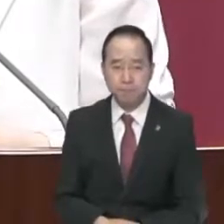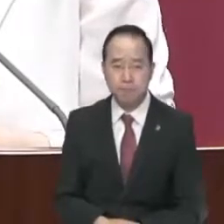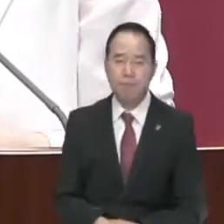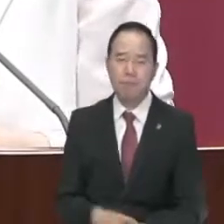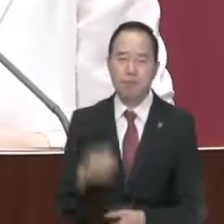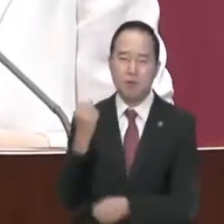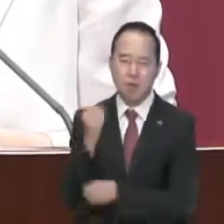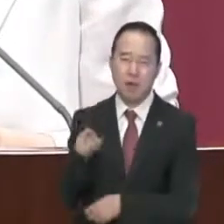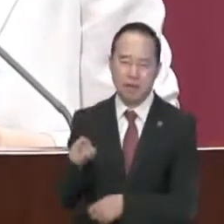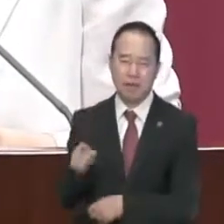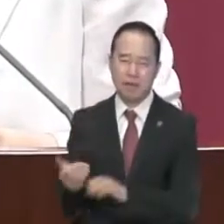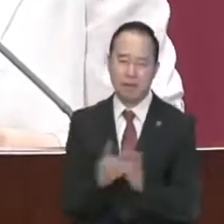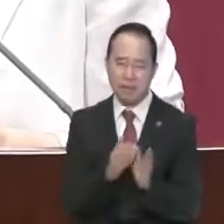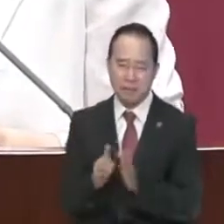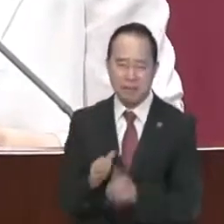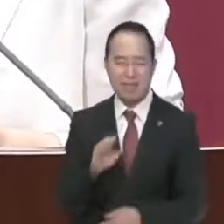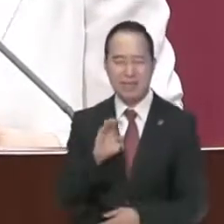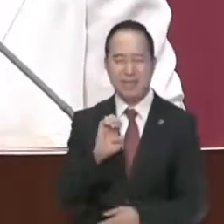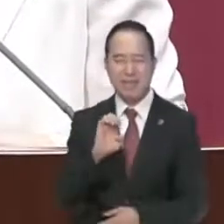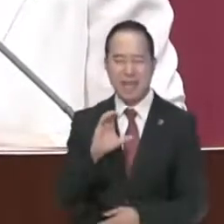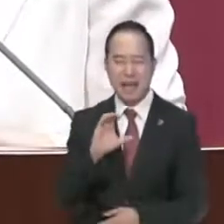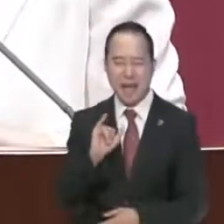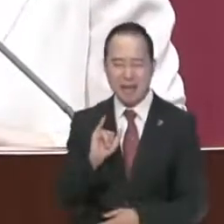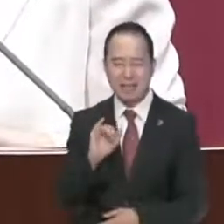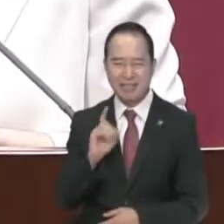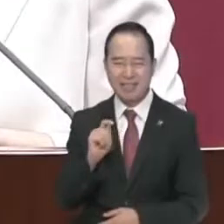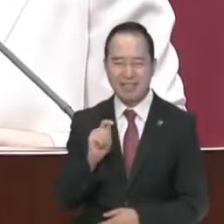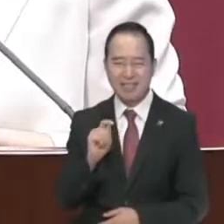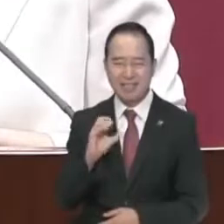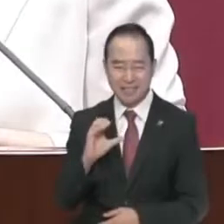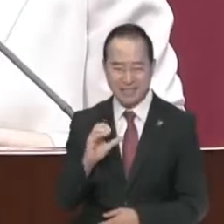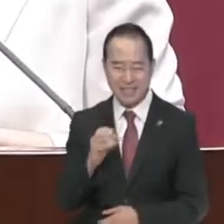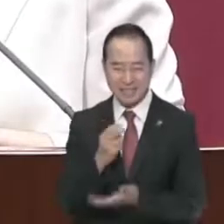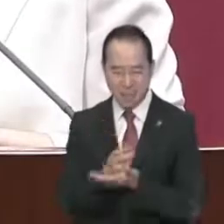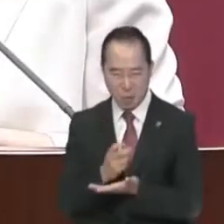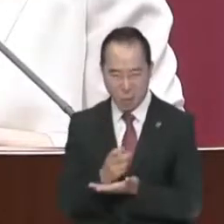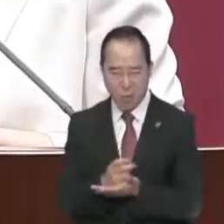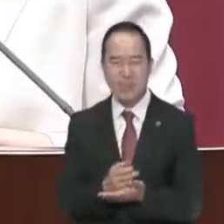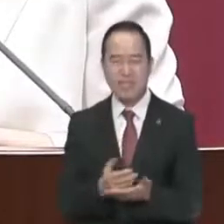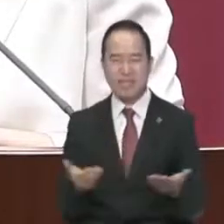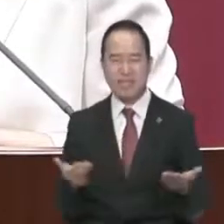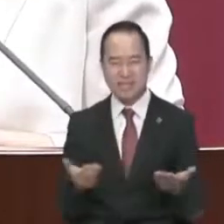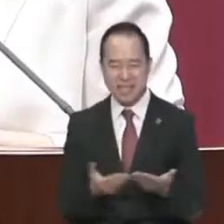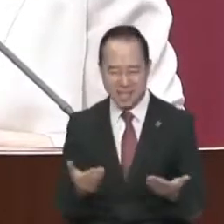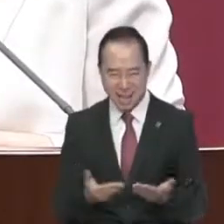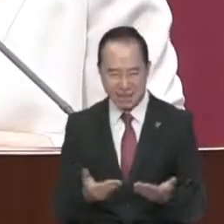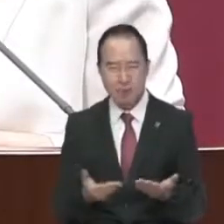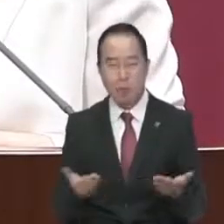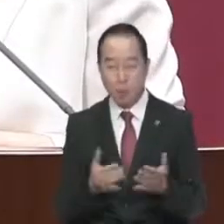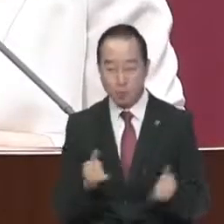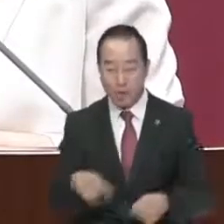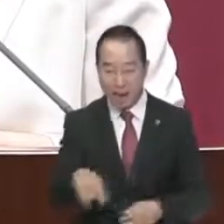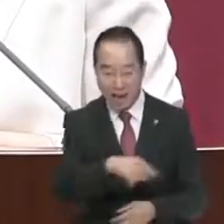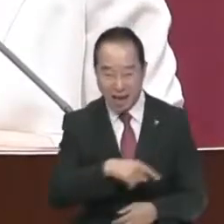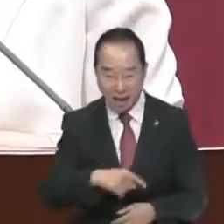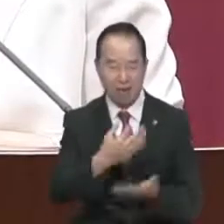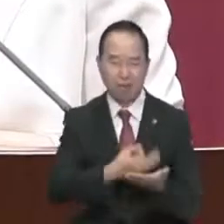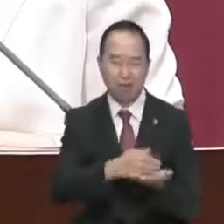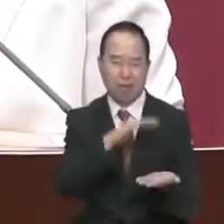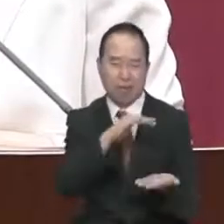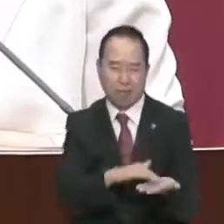대비해서 EITC 제도라든지 일하는 이 노동자들 그러나 소득이